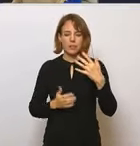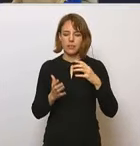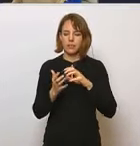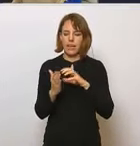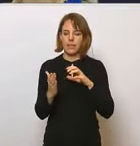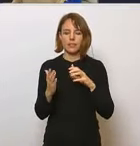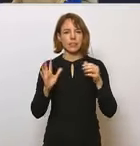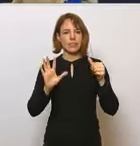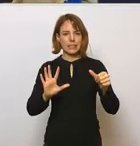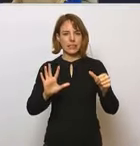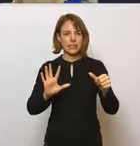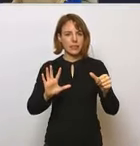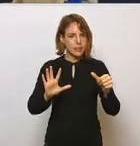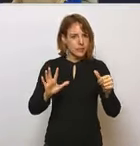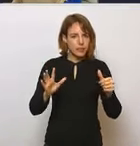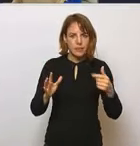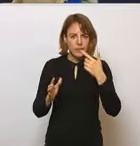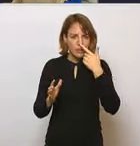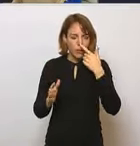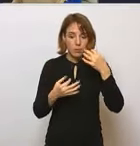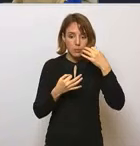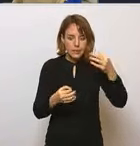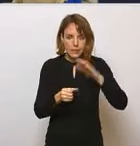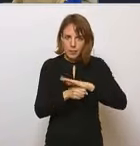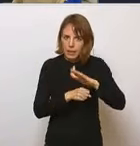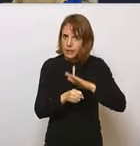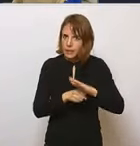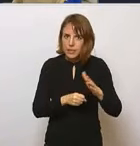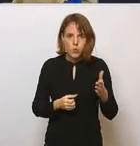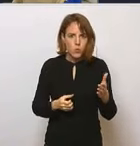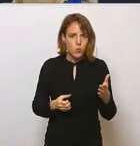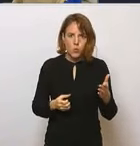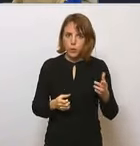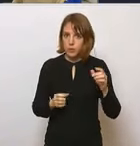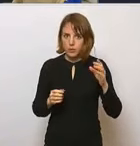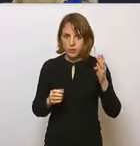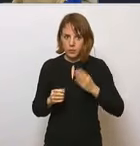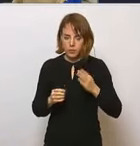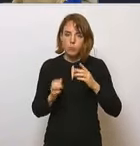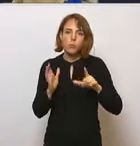sont... pas tellement précise, et qu'il va y avoir besoin de beaucoup de dialogue